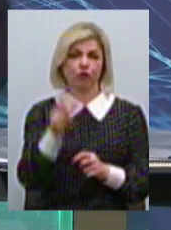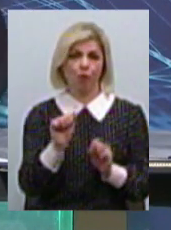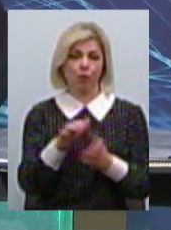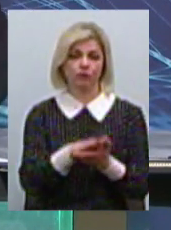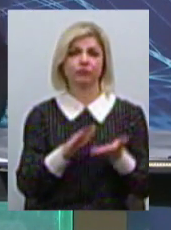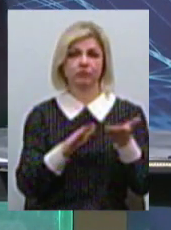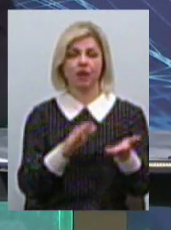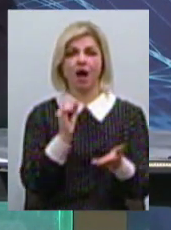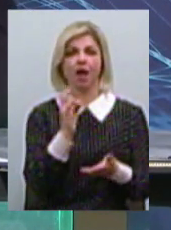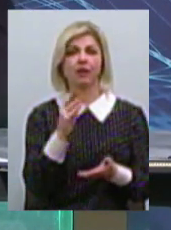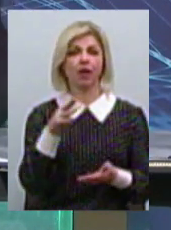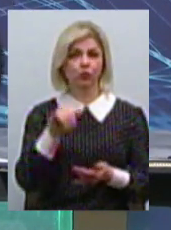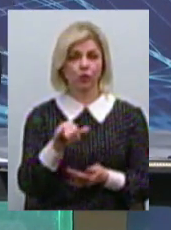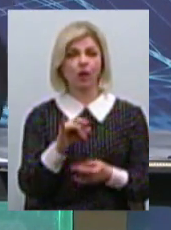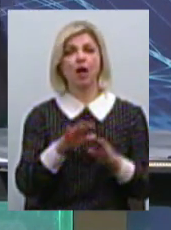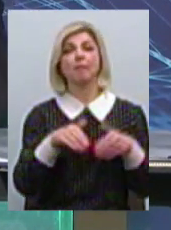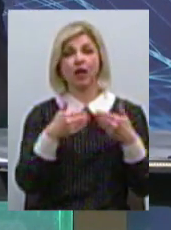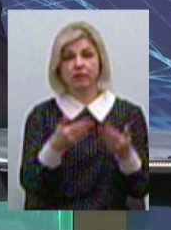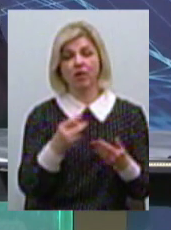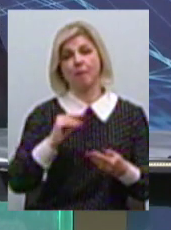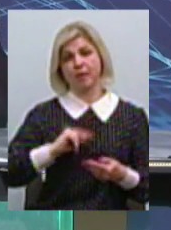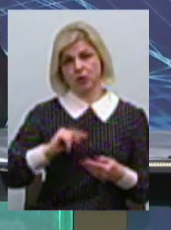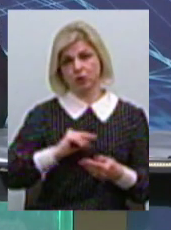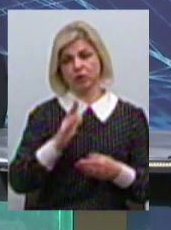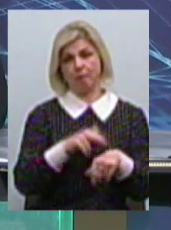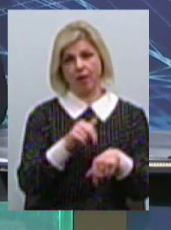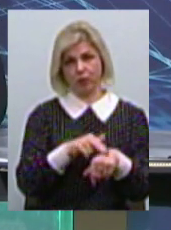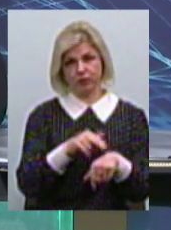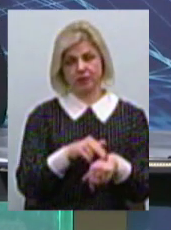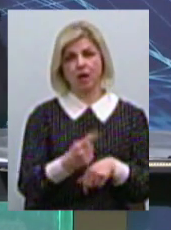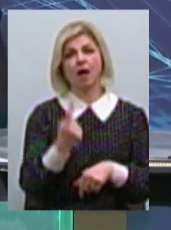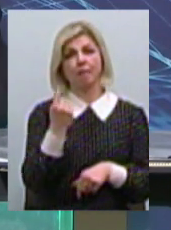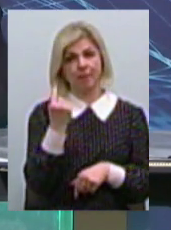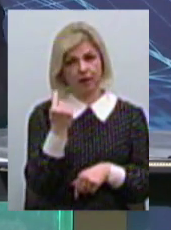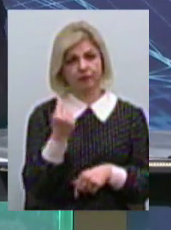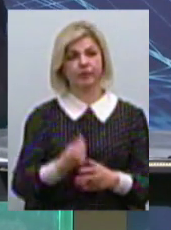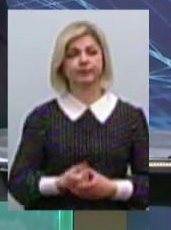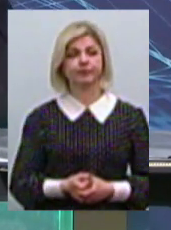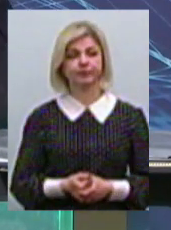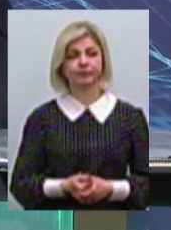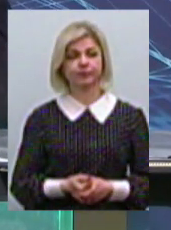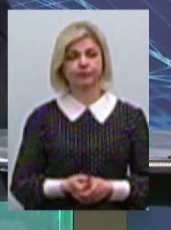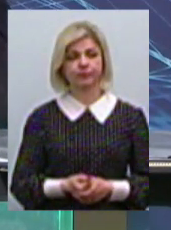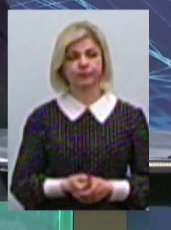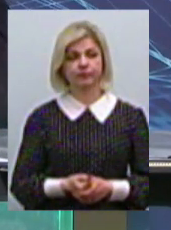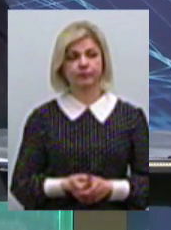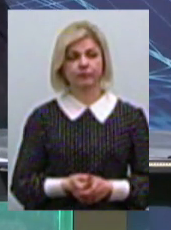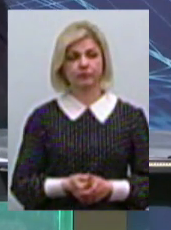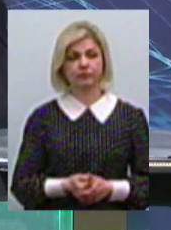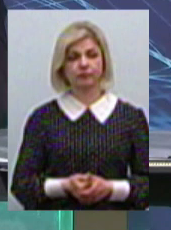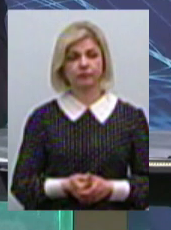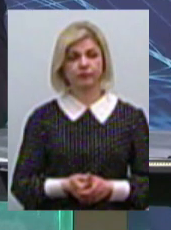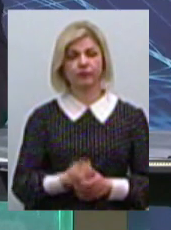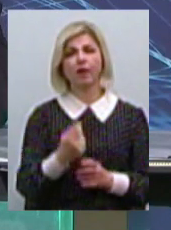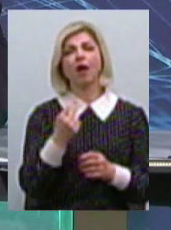і, звісно, звернутися і працювати в управлінні патрульної поліції. Після навчання. Так, це по-перше, ви зазначили про так. Це. А ще? Друге – це